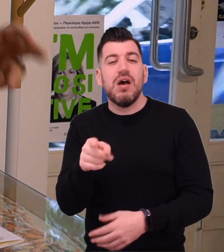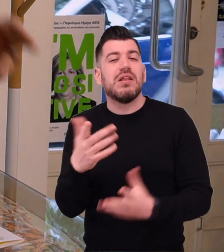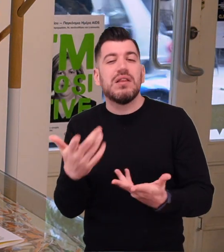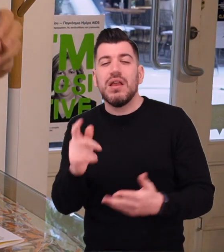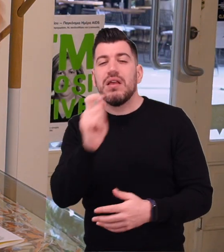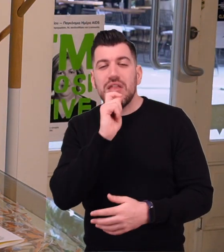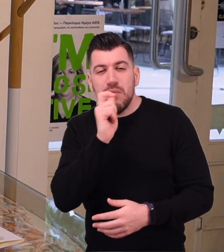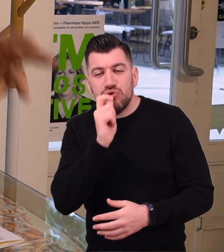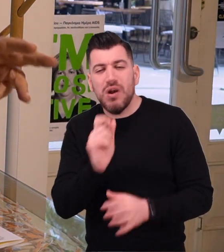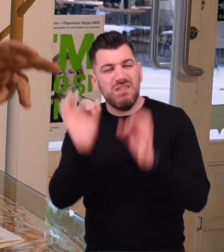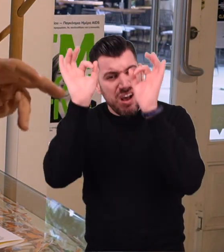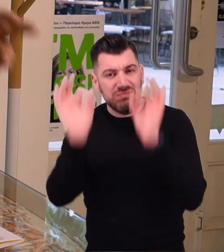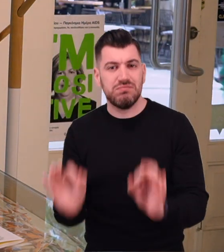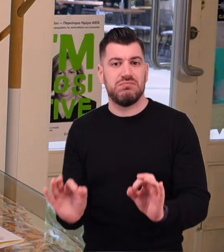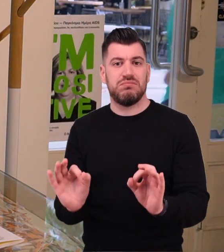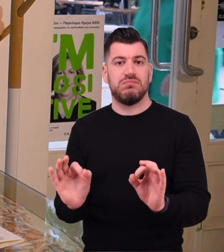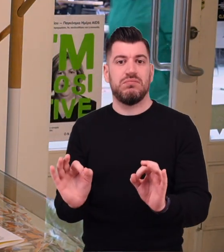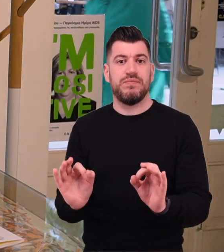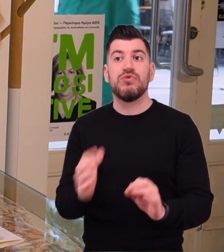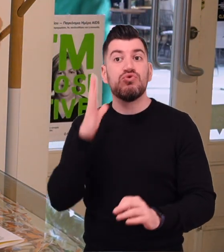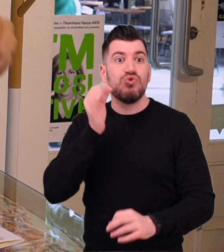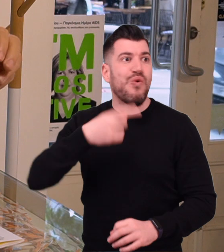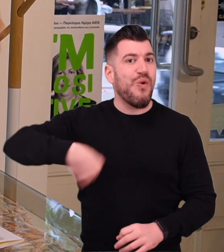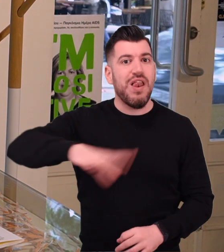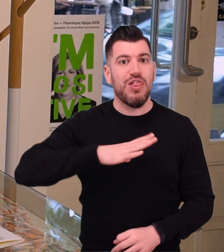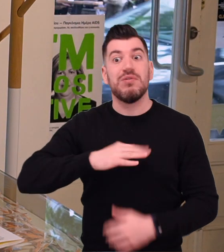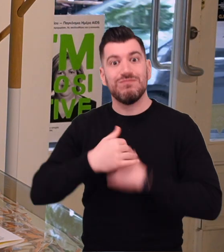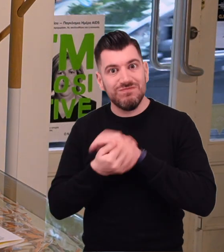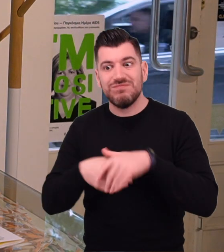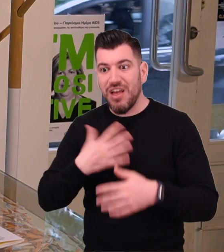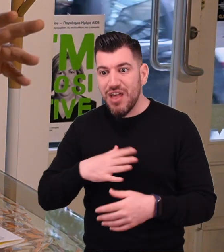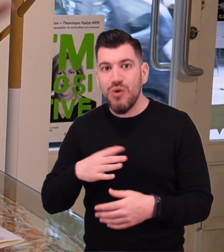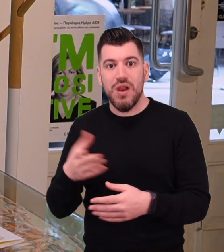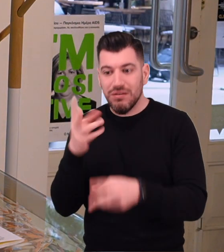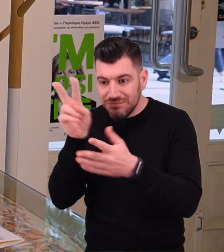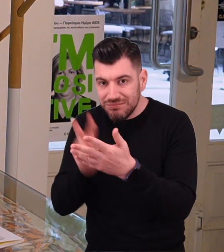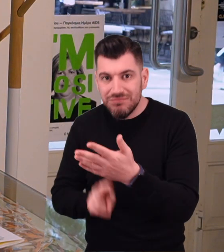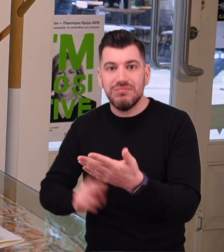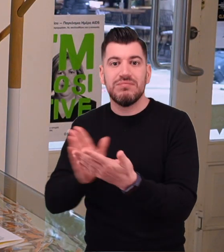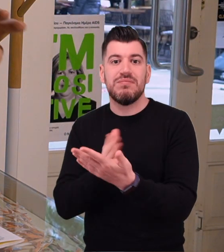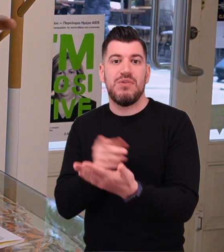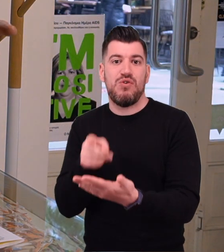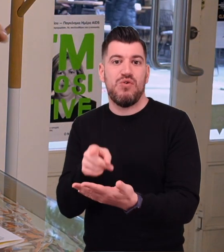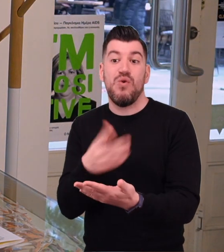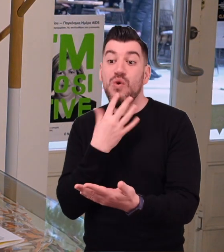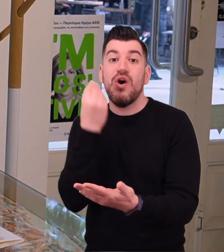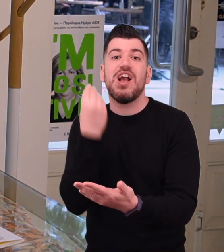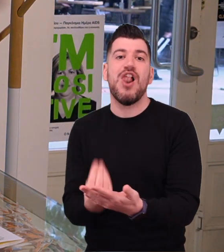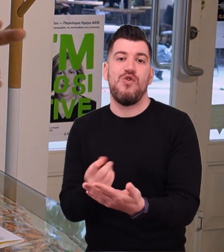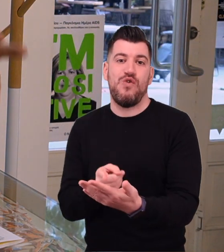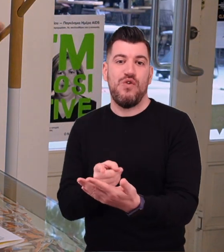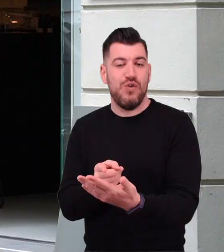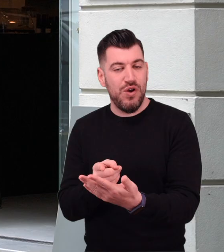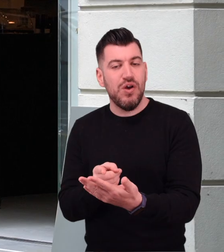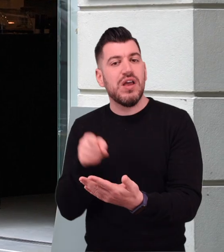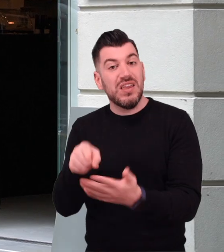αρχές της επικοδομητικής μεσογραφίας, ώστε εσείς να θέλετε να διαβάσετε αυτή τη σχεδία έτσι και αλλιώς επειδή είναι ένα καλό περιοδικό και αναδεικνύει